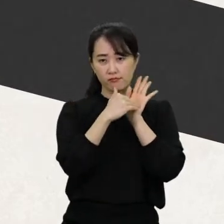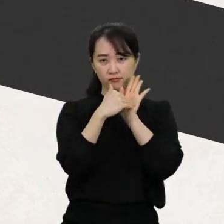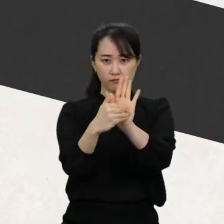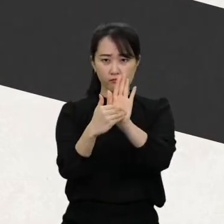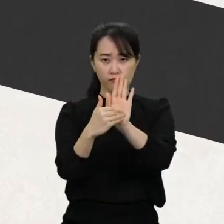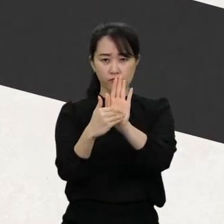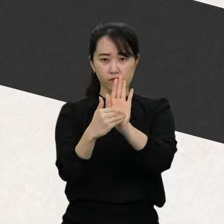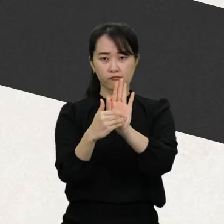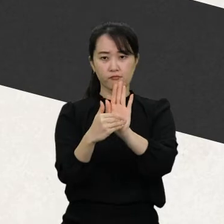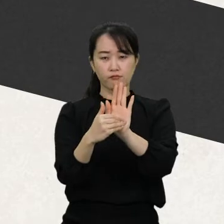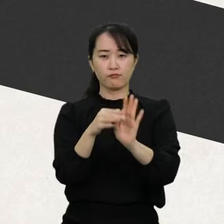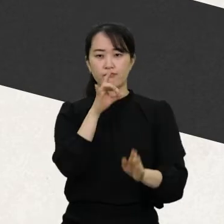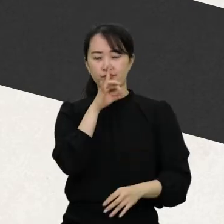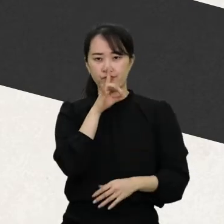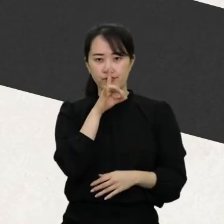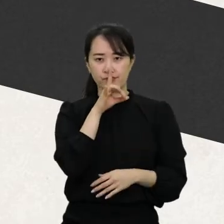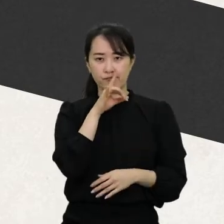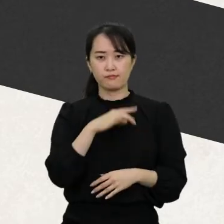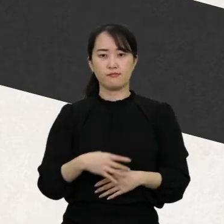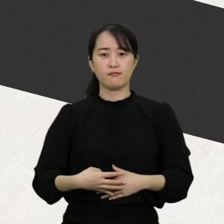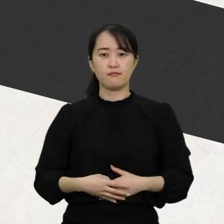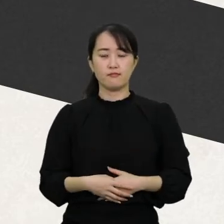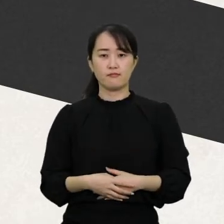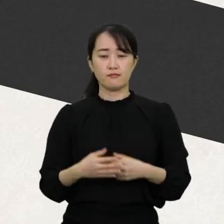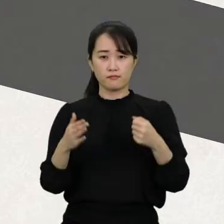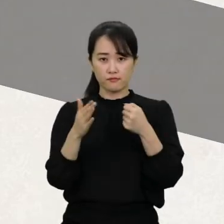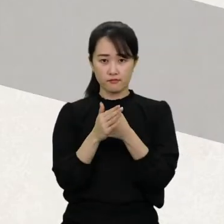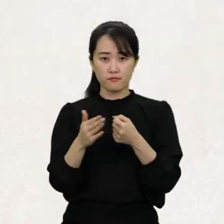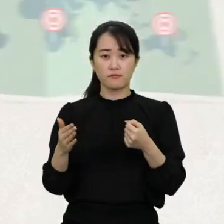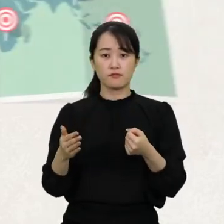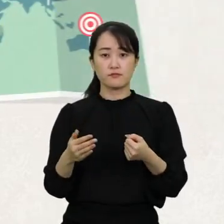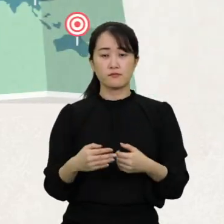출입을 거부할 수 없다는 것을 강조하고 있기 때문에